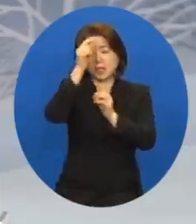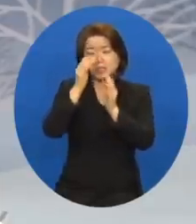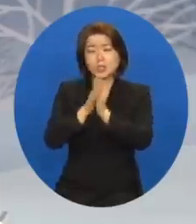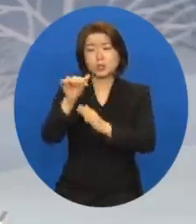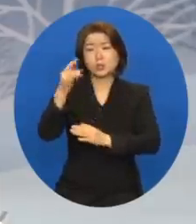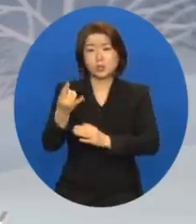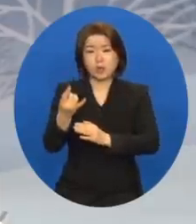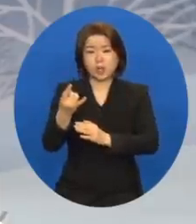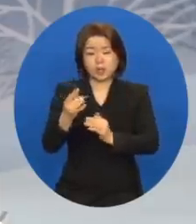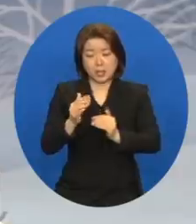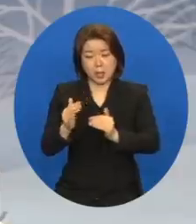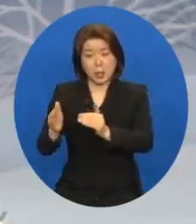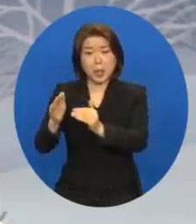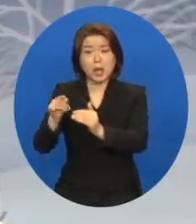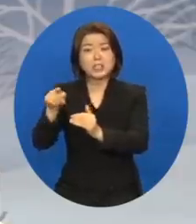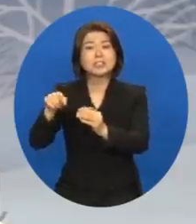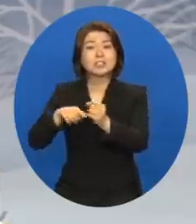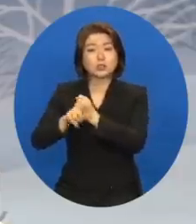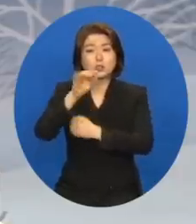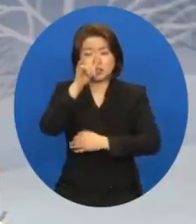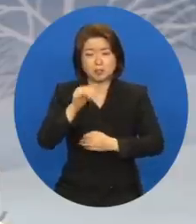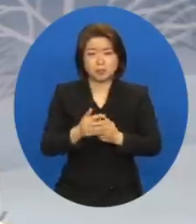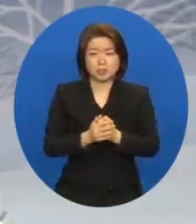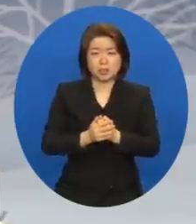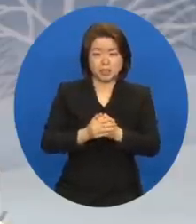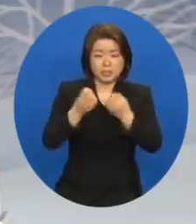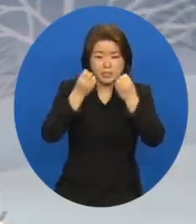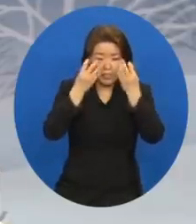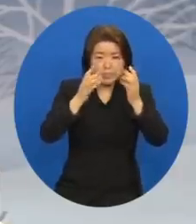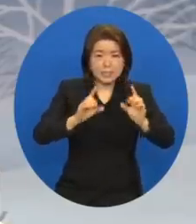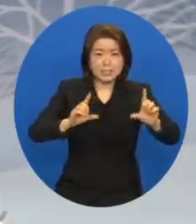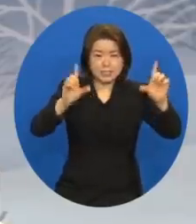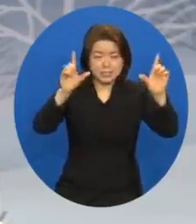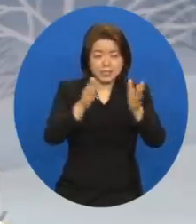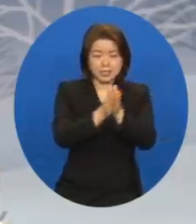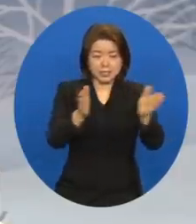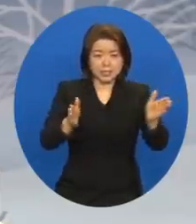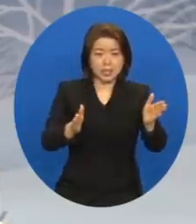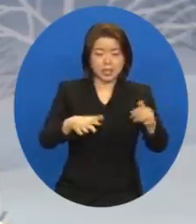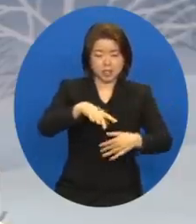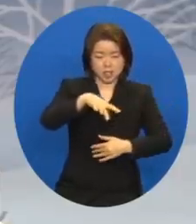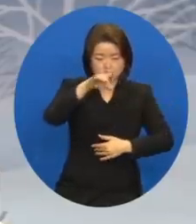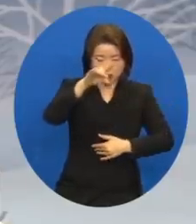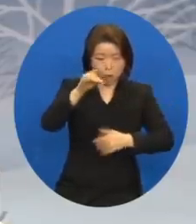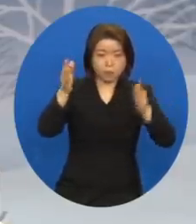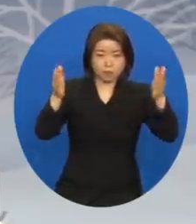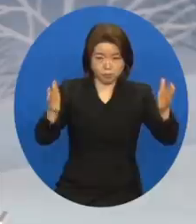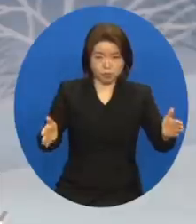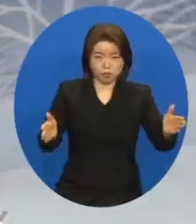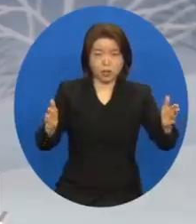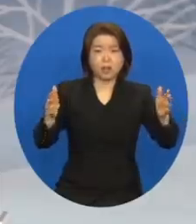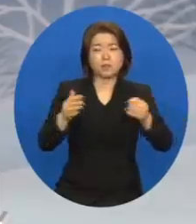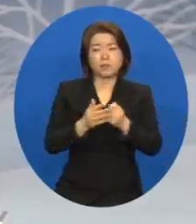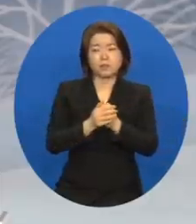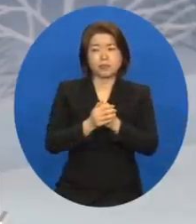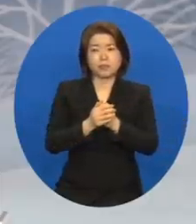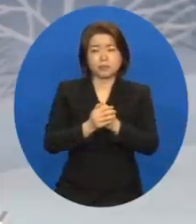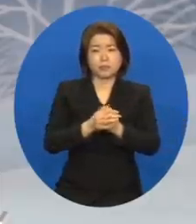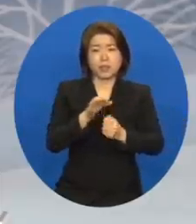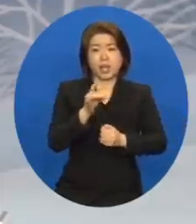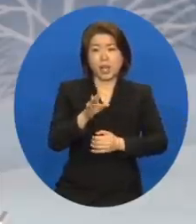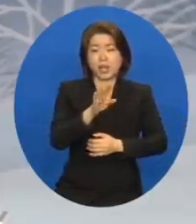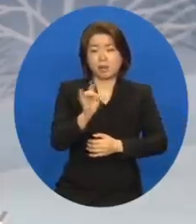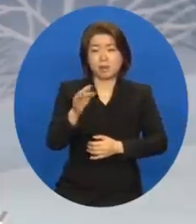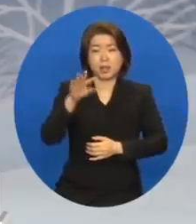거기에 있고, 신년 새해가 시작되는 첫 주간에 에베소서 말씀